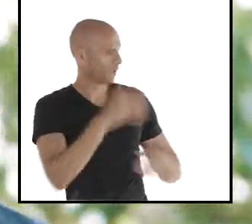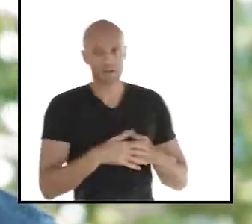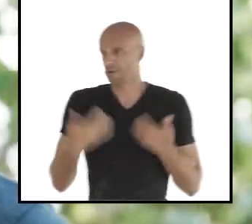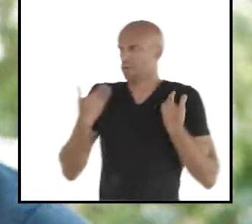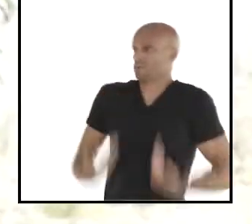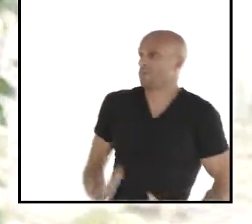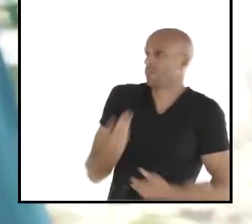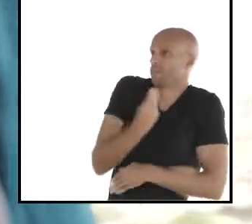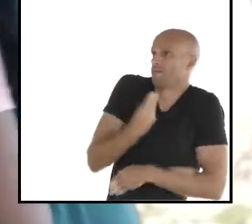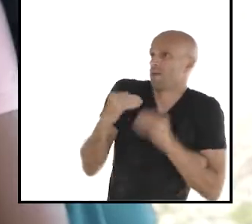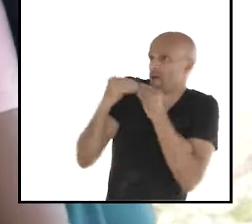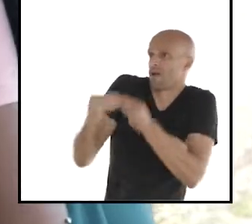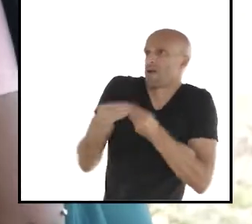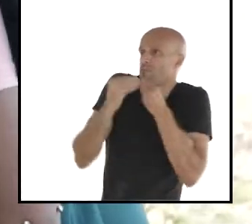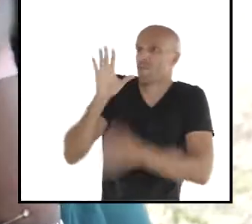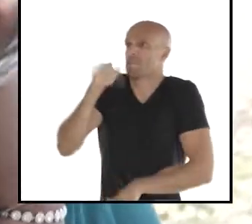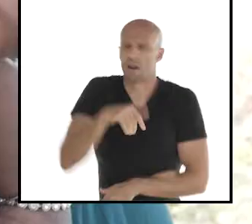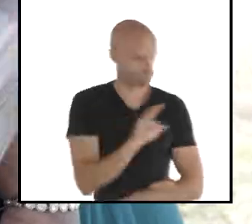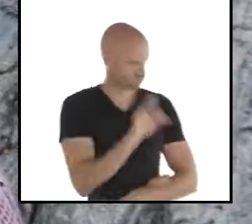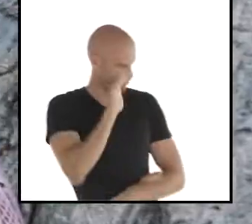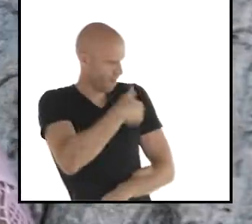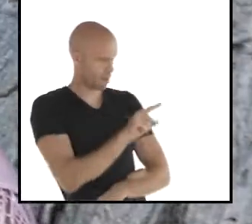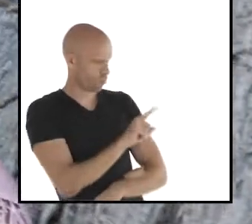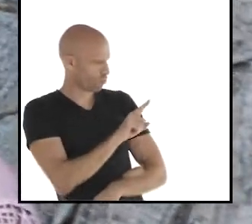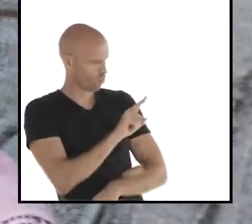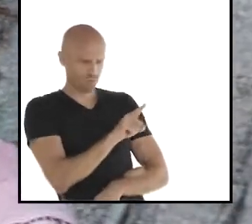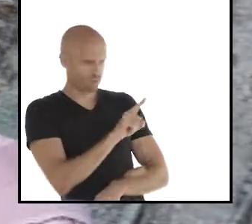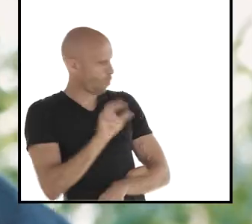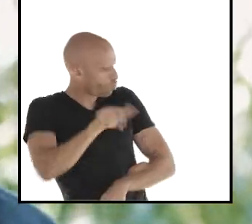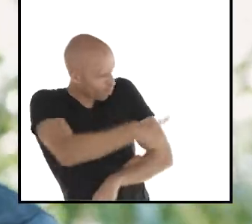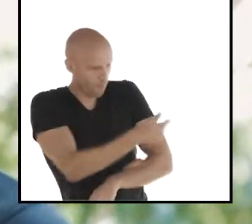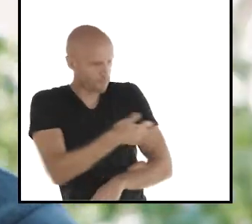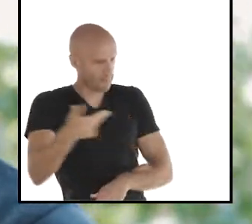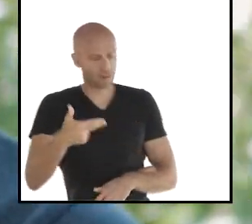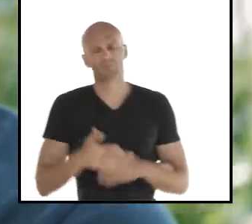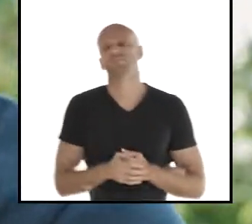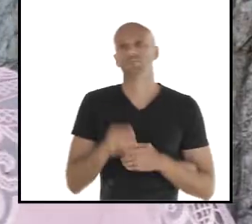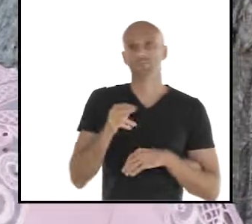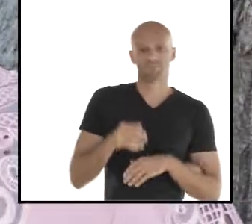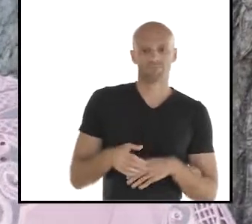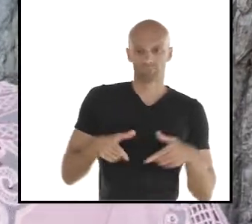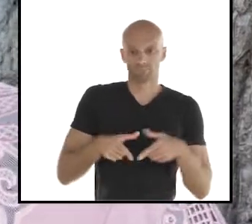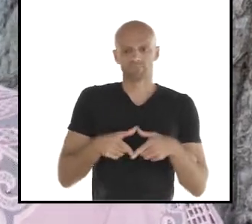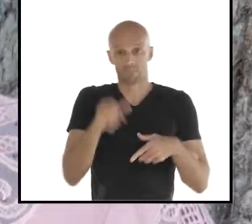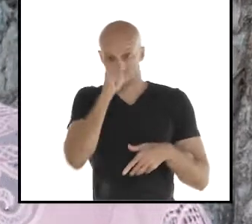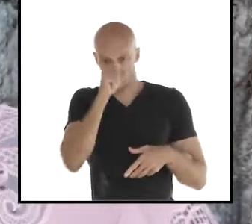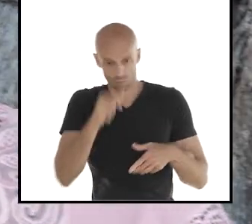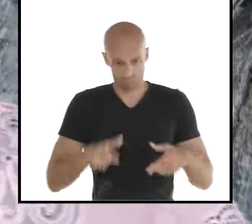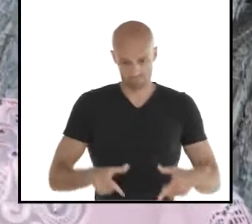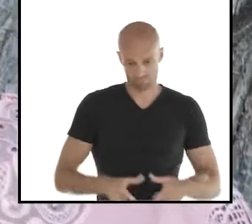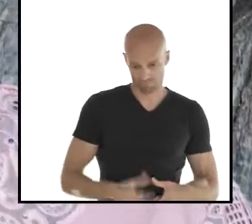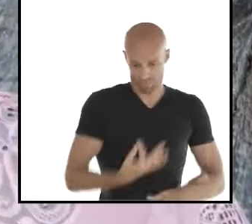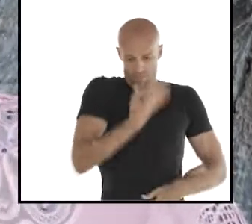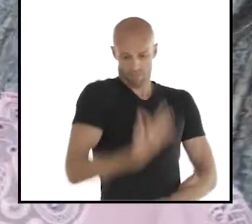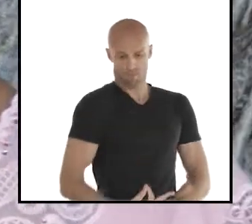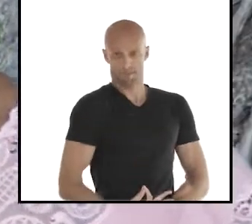Comment résister aux majestueuses formes endiablées de la prépuberté? Lorsque l'âge de la conscience du moi s'entremêle dans l'aliénation de soi pour te faire signifier le mal comme étant le